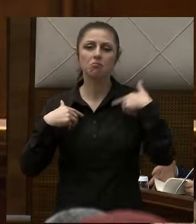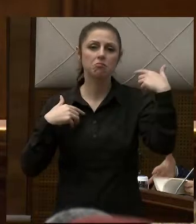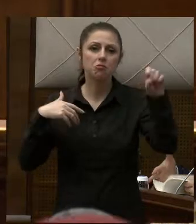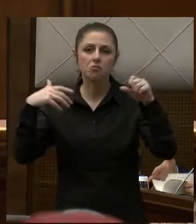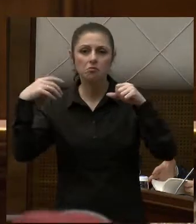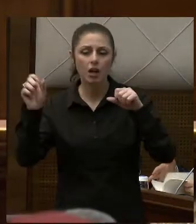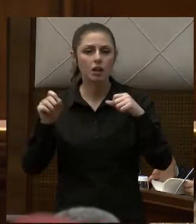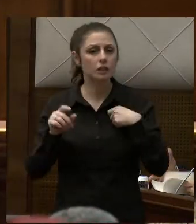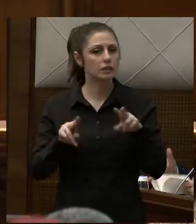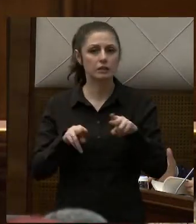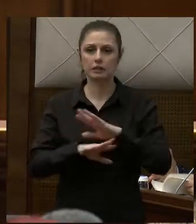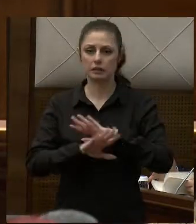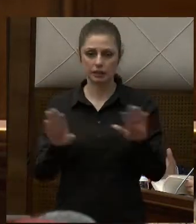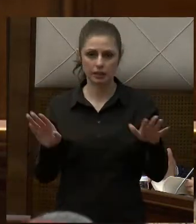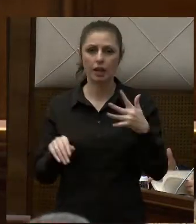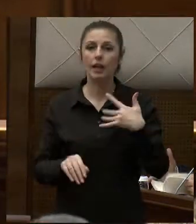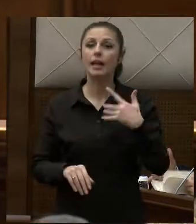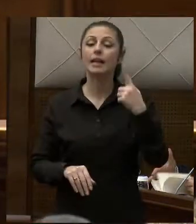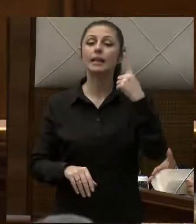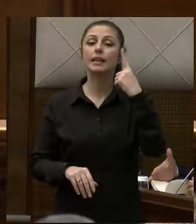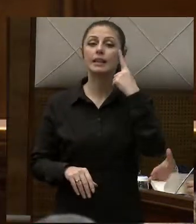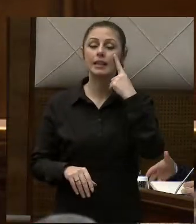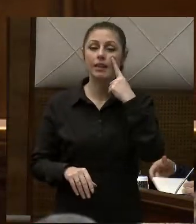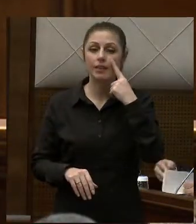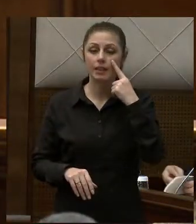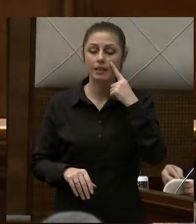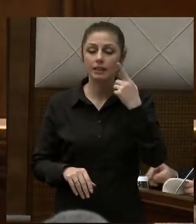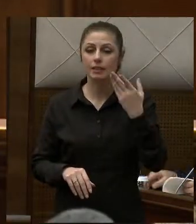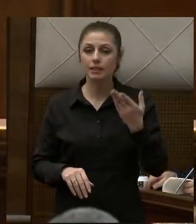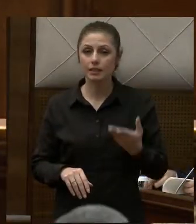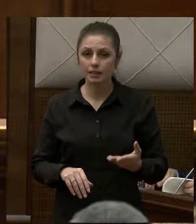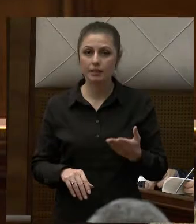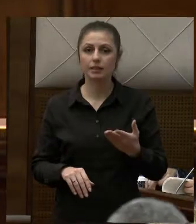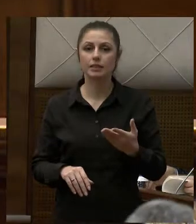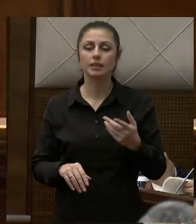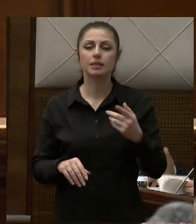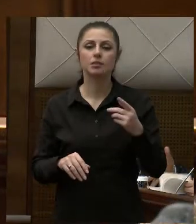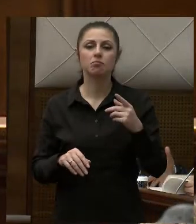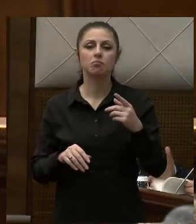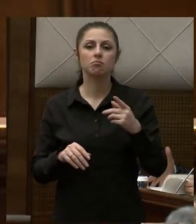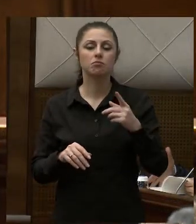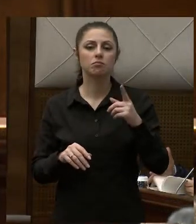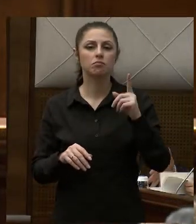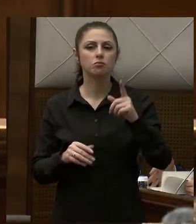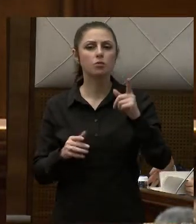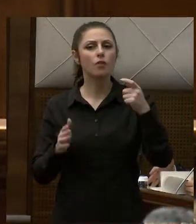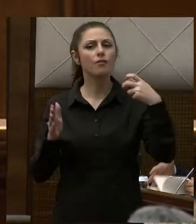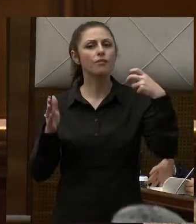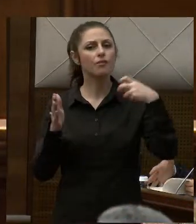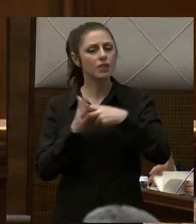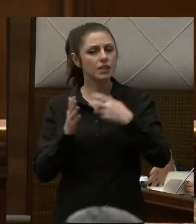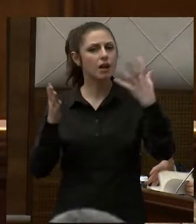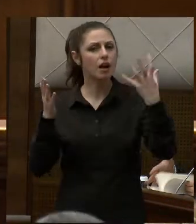yoktur. Devletten vize almış, Türkiye Cumhuriyeti Devleti'nin ilgili makamlarından onaylanmış, vize